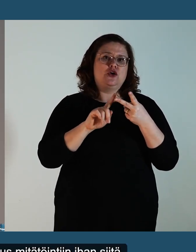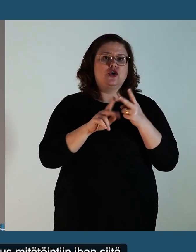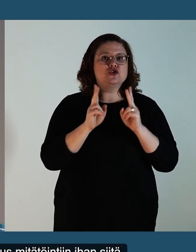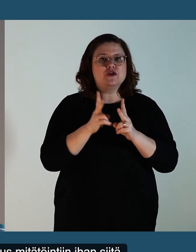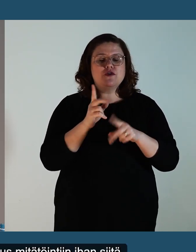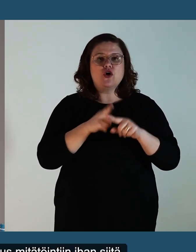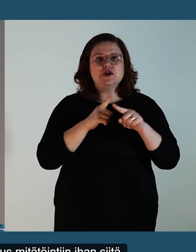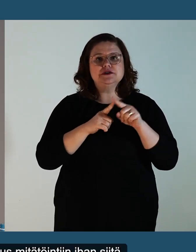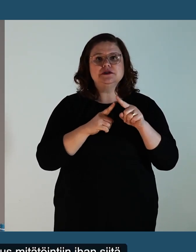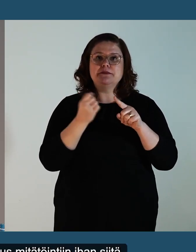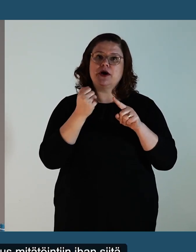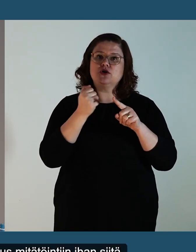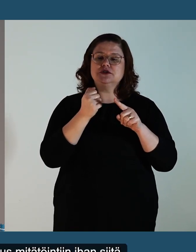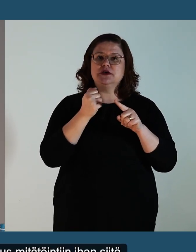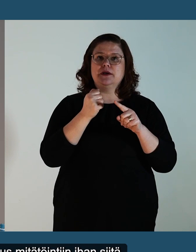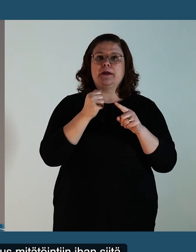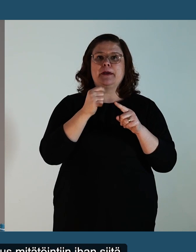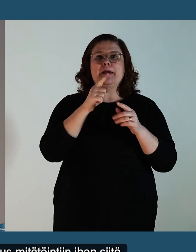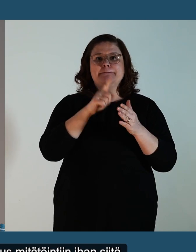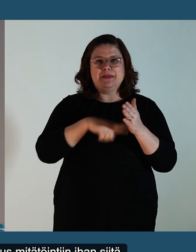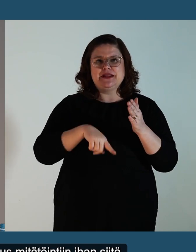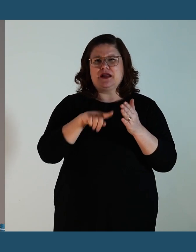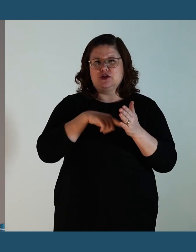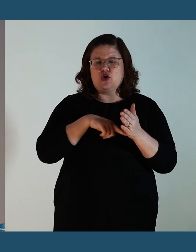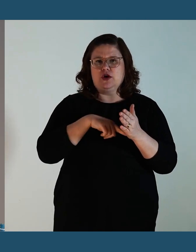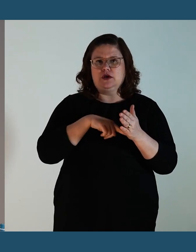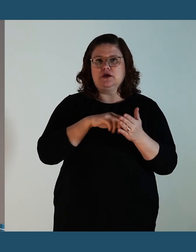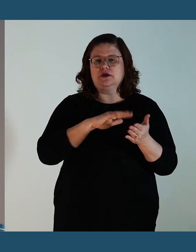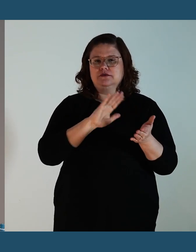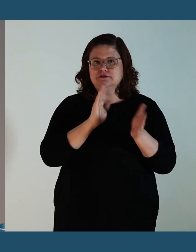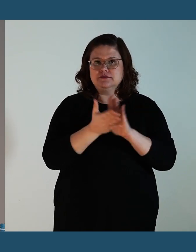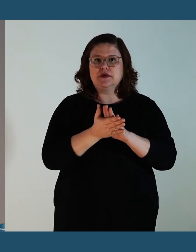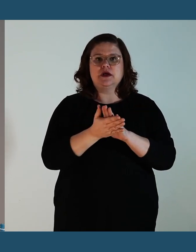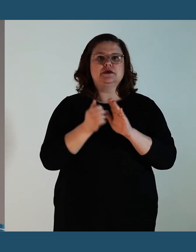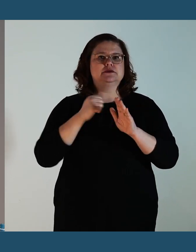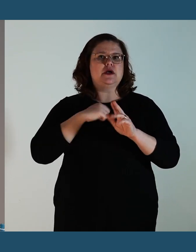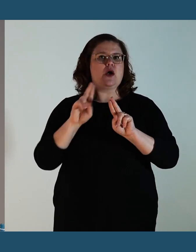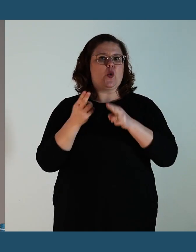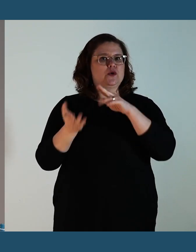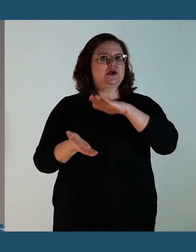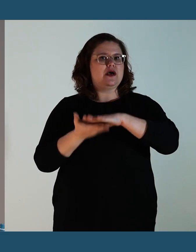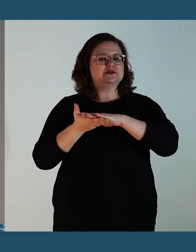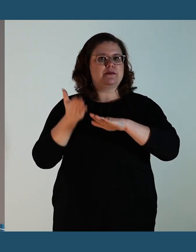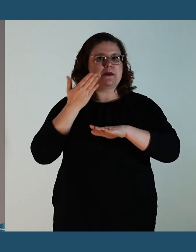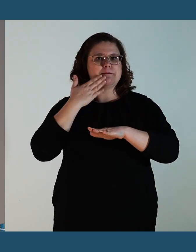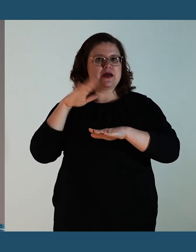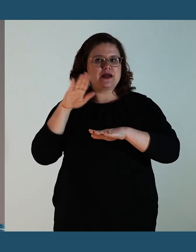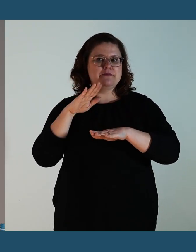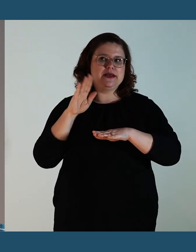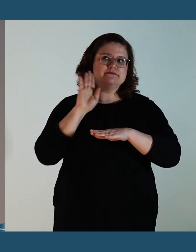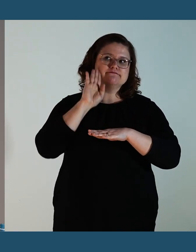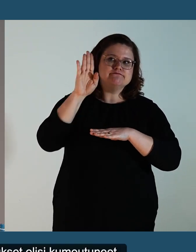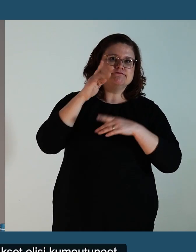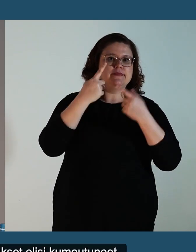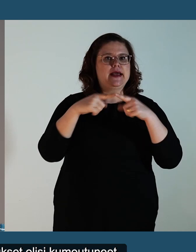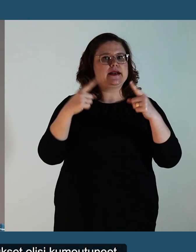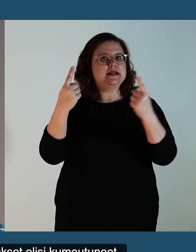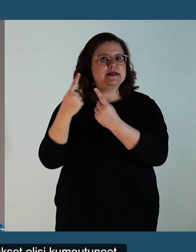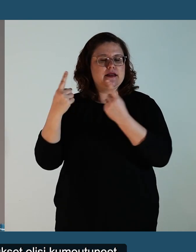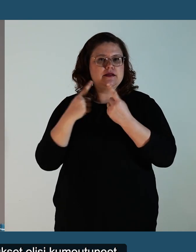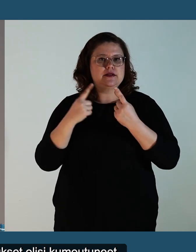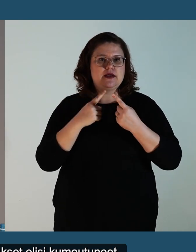tullut mahdollisuus mitätöintiin ihan siitä syystä, että se olisi turvannut uhrin aseman paremmin erilaisissa tilanteissa kuin